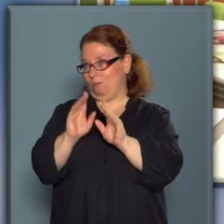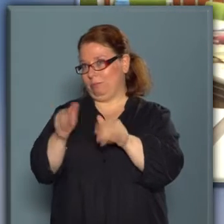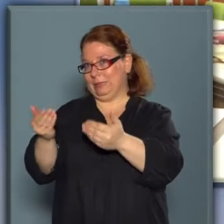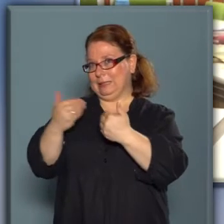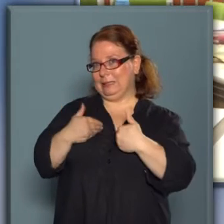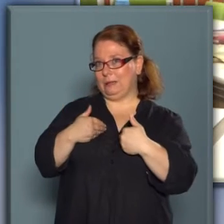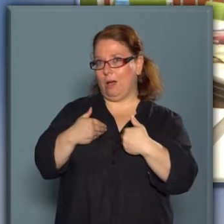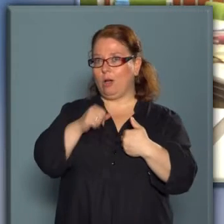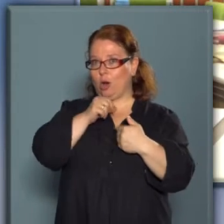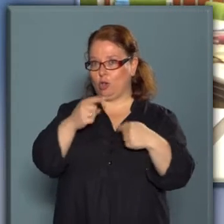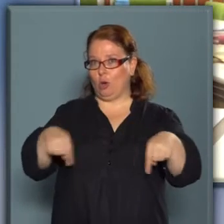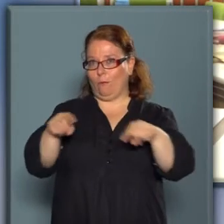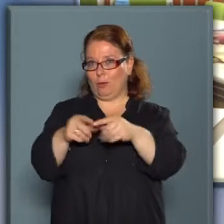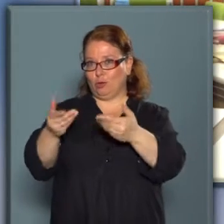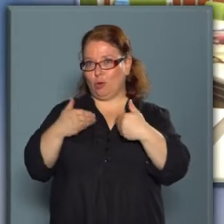bizott a